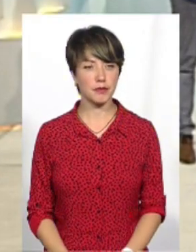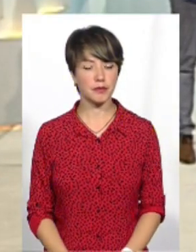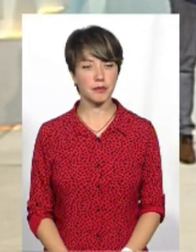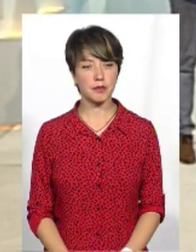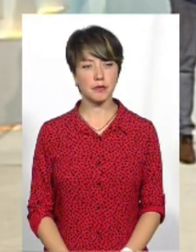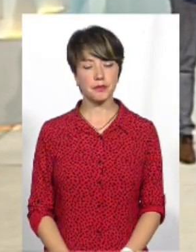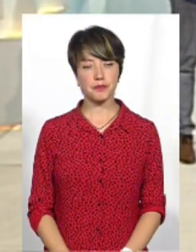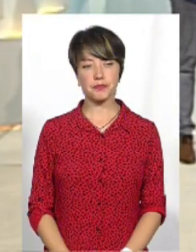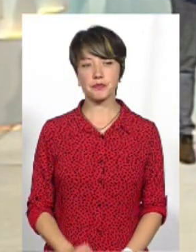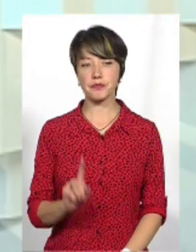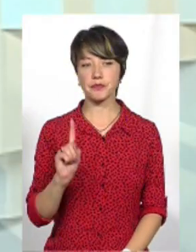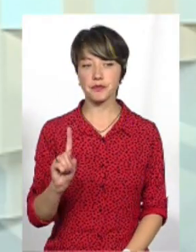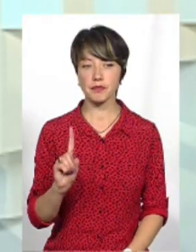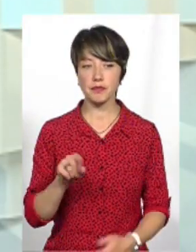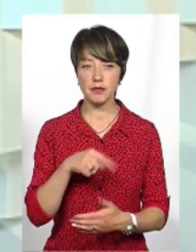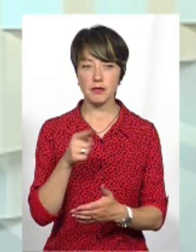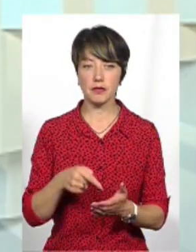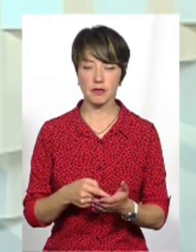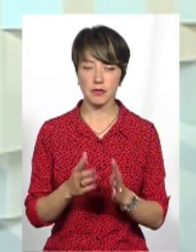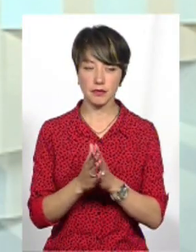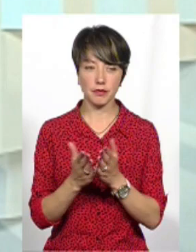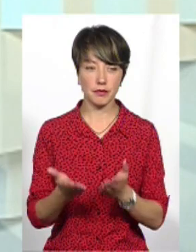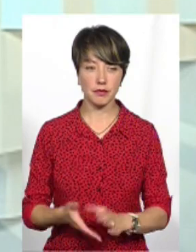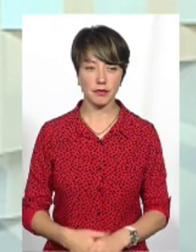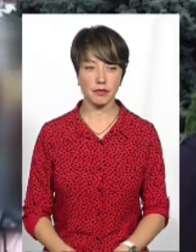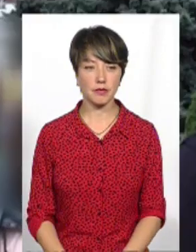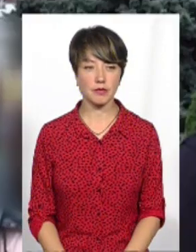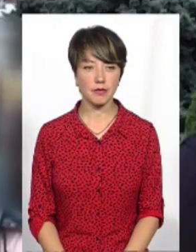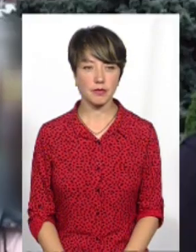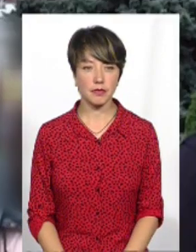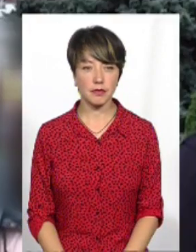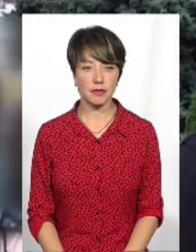Зрозуміло, і ще одне запитання від жителів округу, прошу.